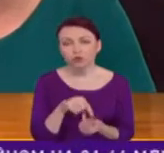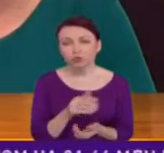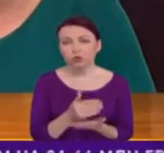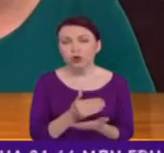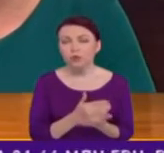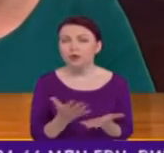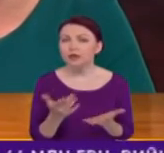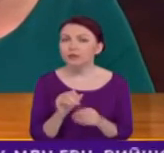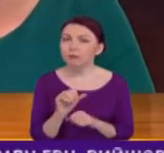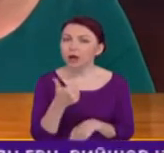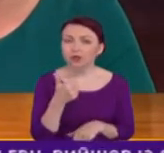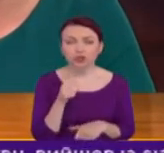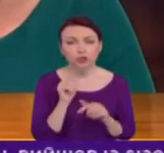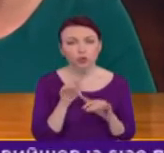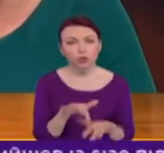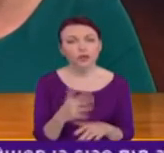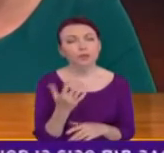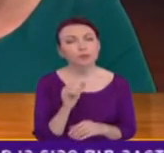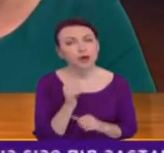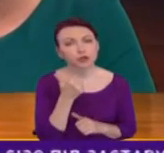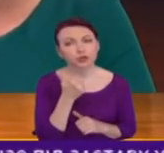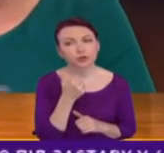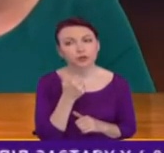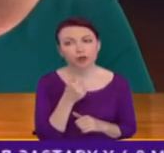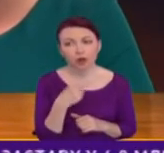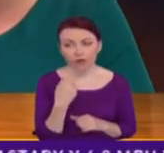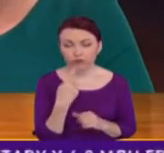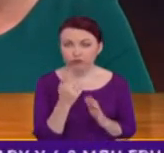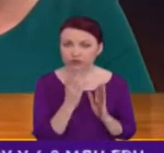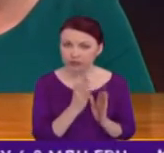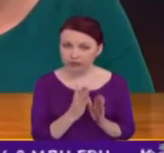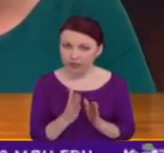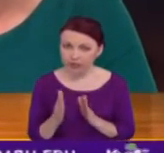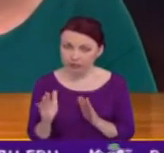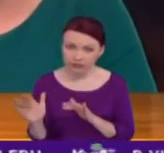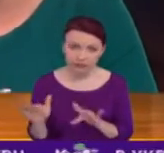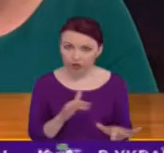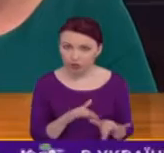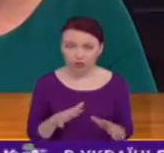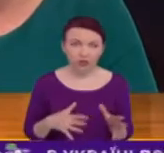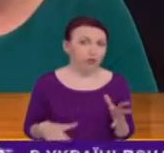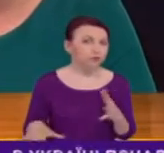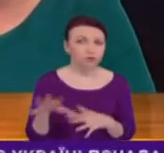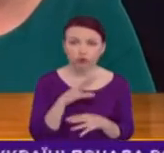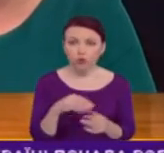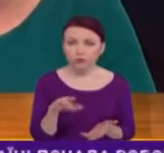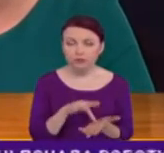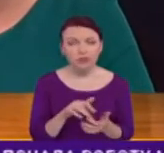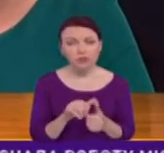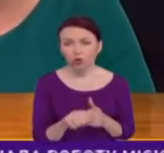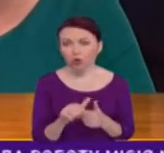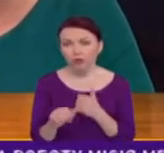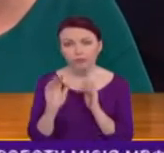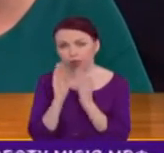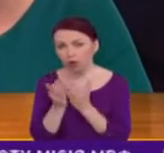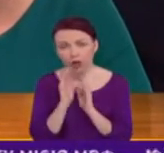для того, щоб ці заходи почали впроваджуватися? Я так розумію, що йде мова про системні заходи, які будуть стосуватися всього загалом міста, а не окремих